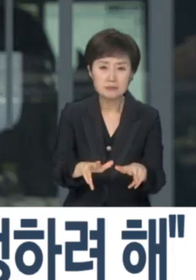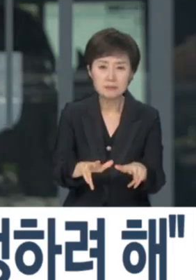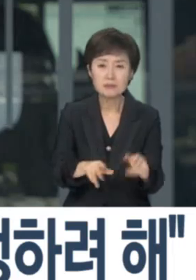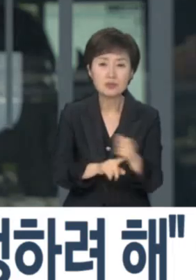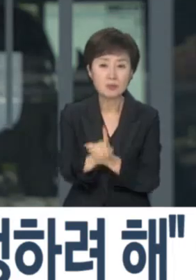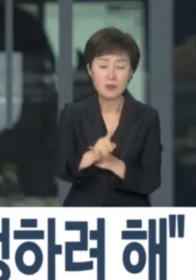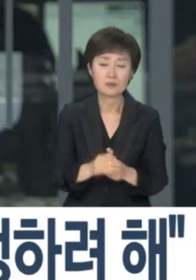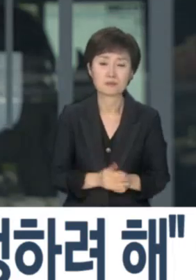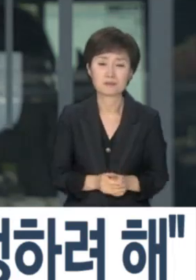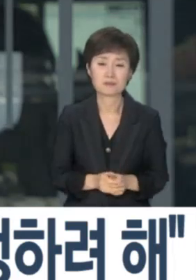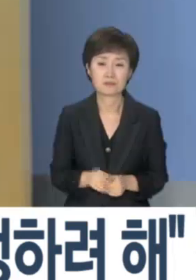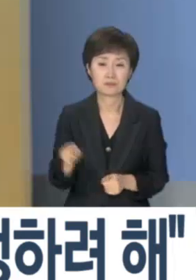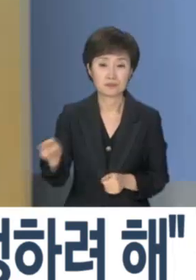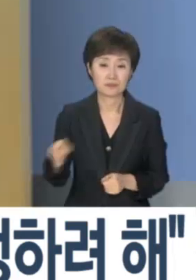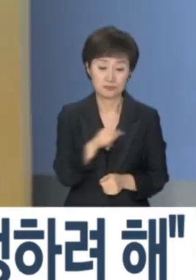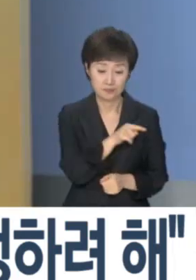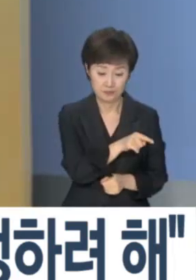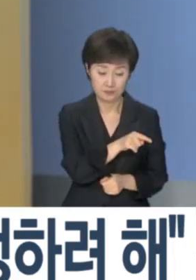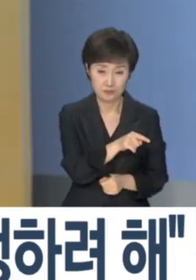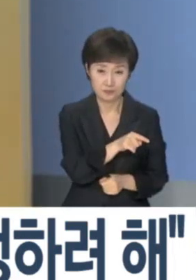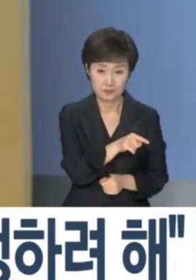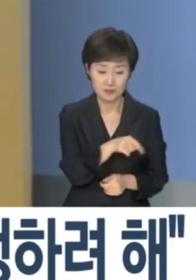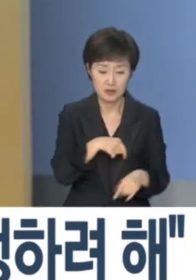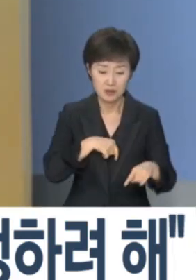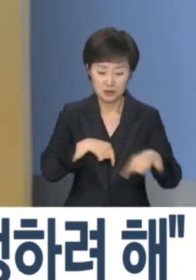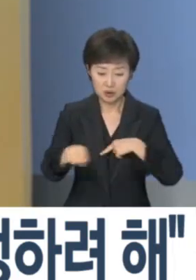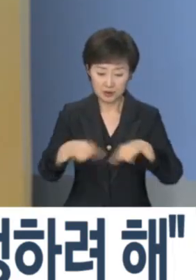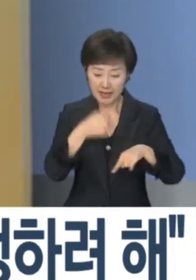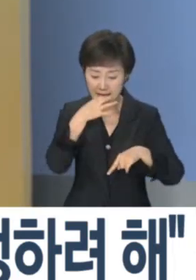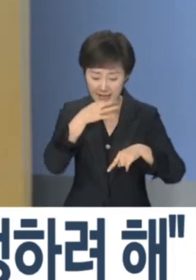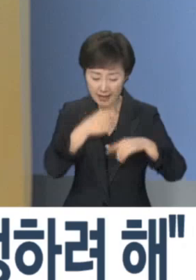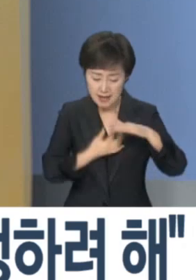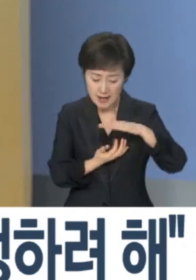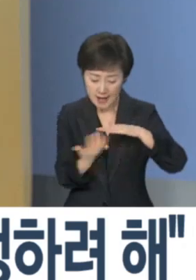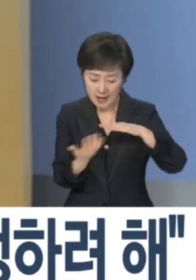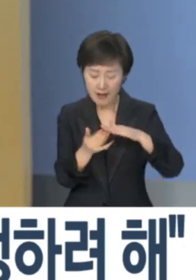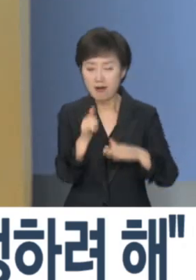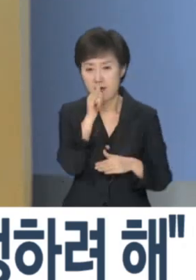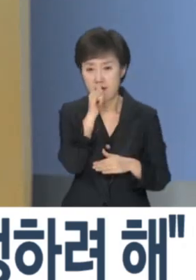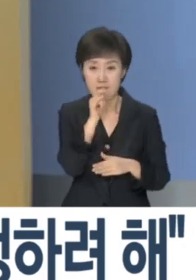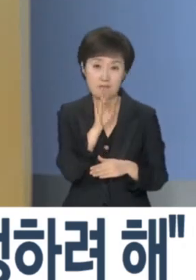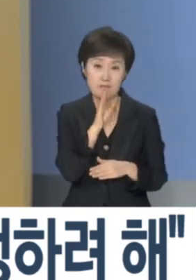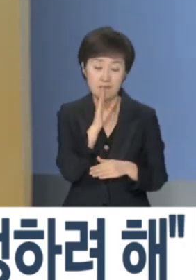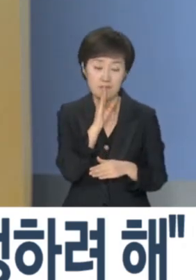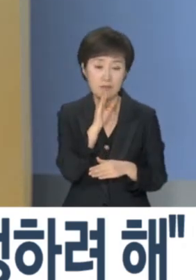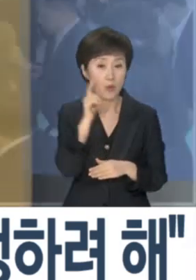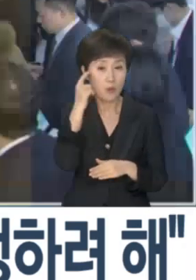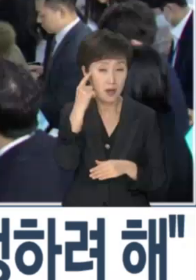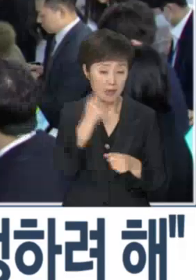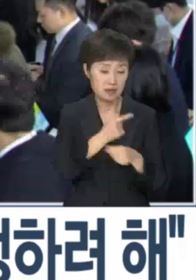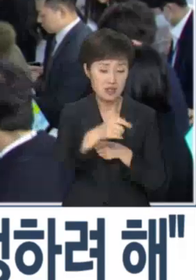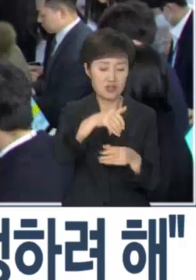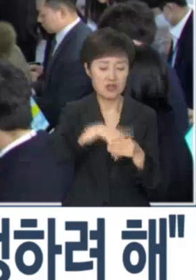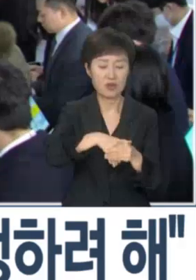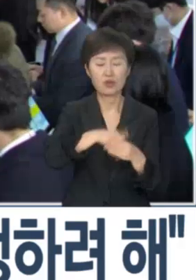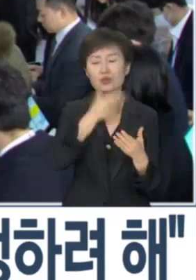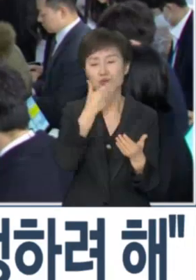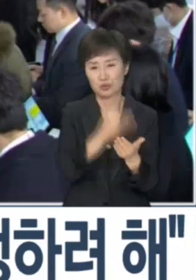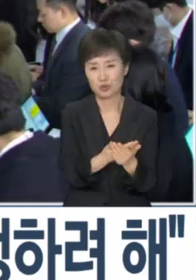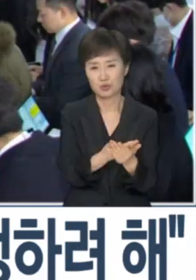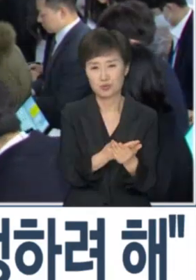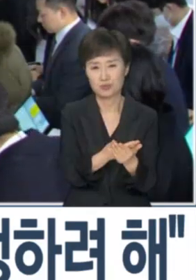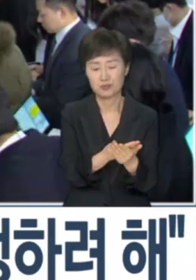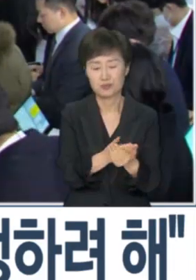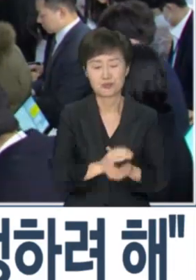주시겠습니까? 뭐 여당과 야당 다 정치적인 이득을 따지는 것은 내년 총선이 그만큼 막중하기 때문에 그럴 수밖에 없는